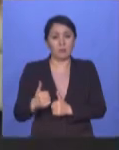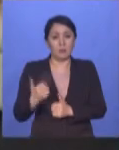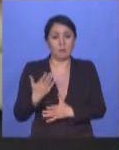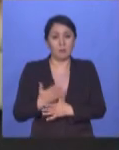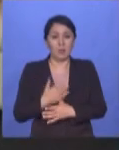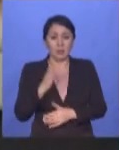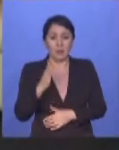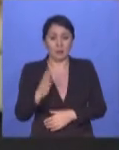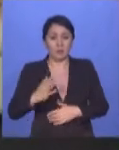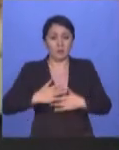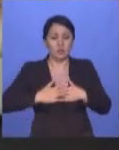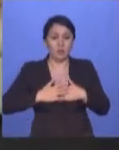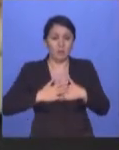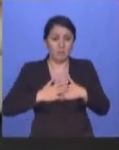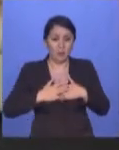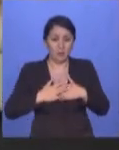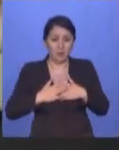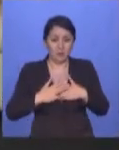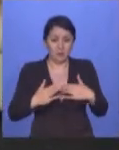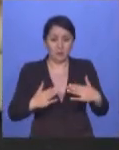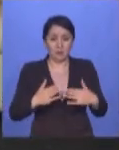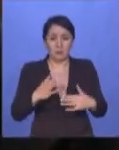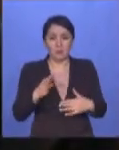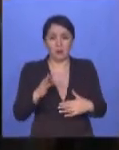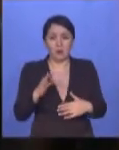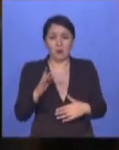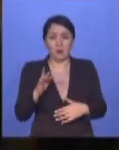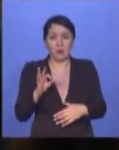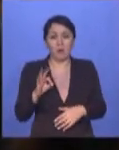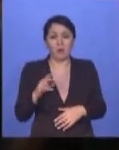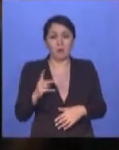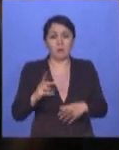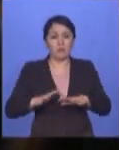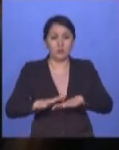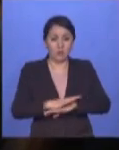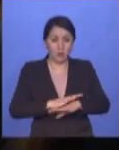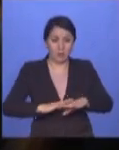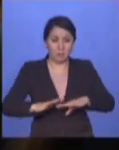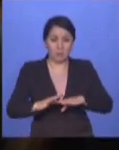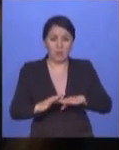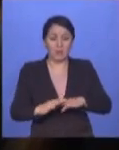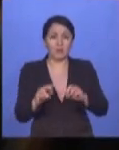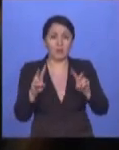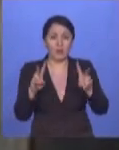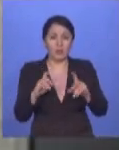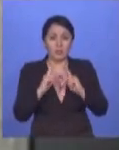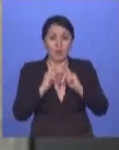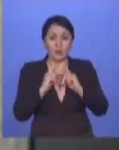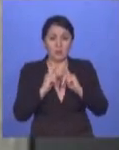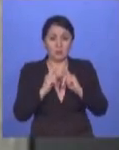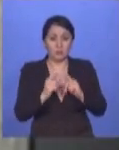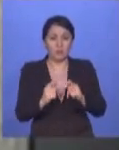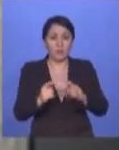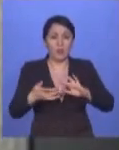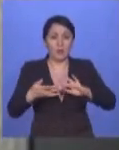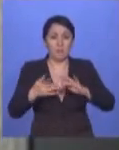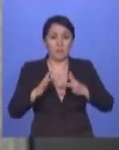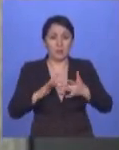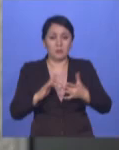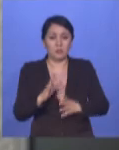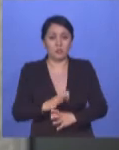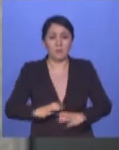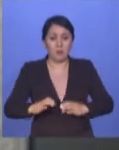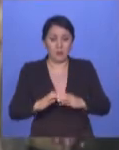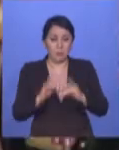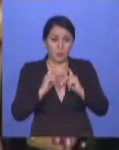қосты. Ауқымды шара барысында Глагол театр студиясына халықтық атағы берілді. Оған қоса бұл марапат бірінші IT-лицей ұжымына да